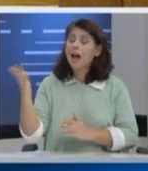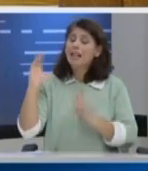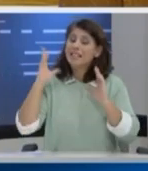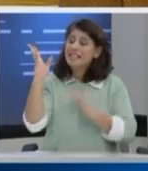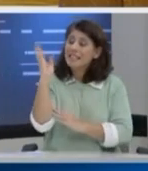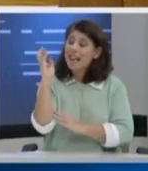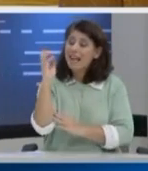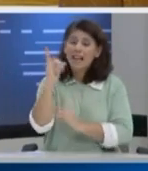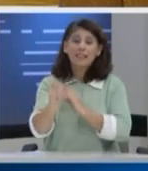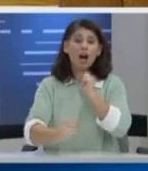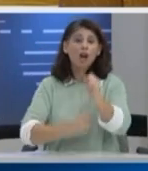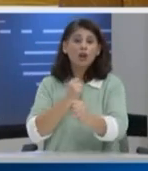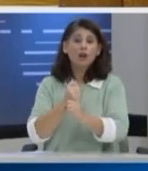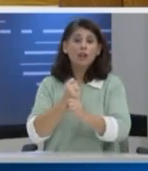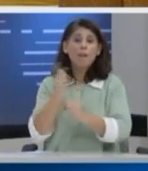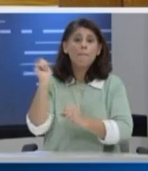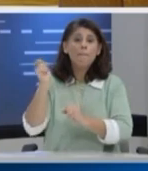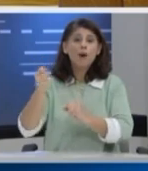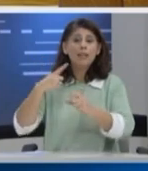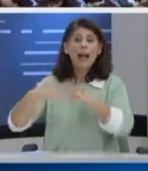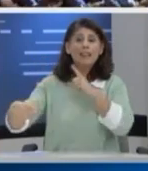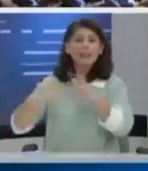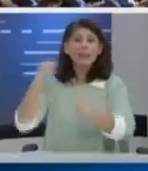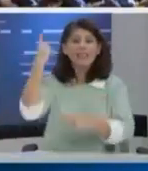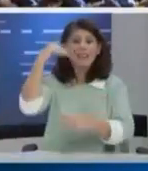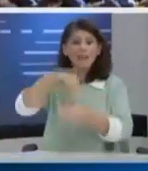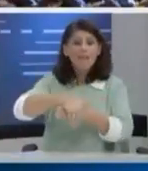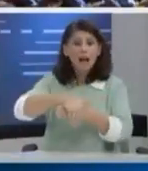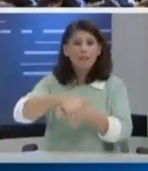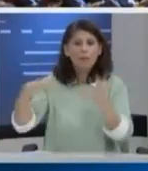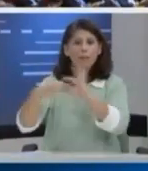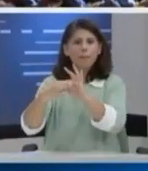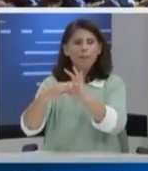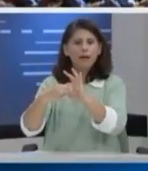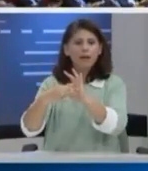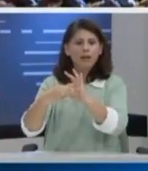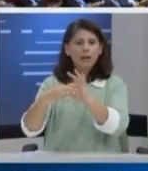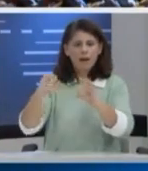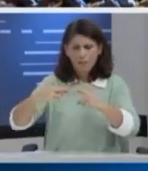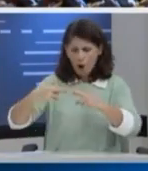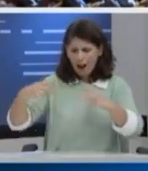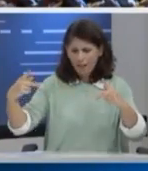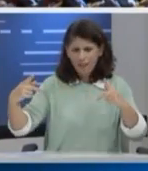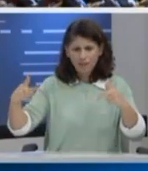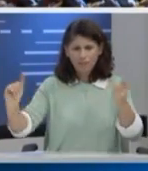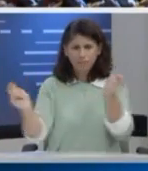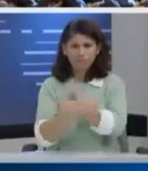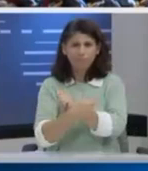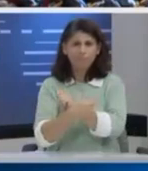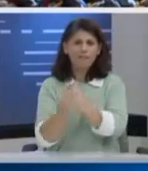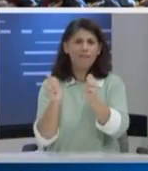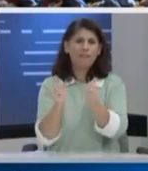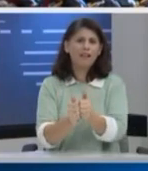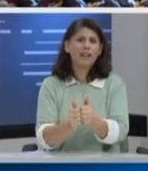χρόνια ήσασταν πολιτικοί αντίπαλοι. Μέσα σε μια νύχτα, μέσα σε ένα βράδυ γίνατε από εχθροί.